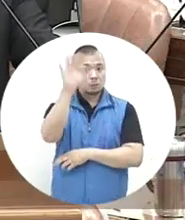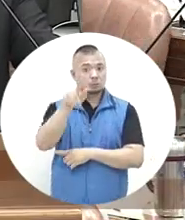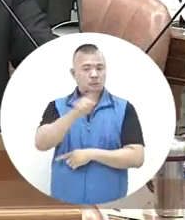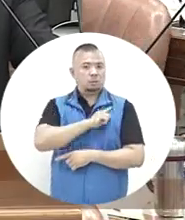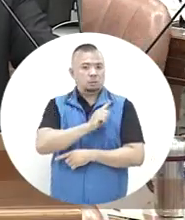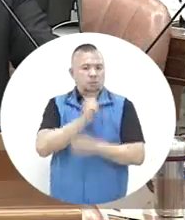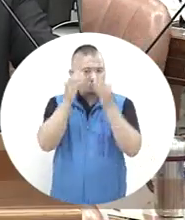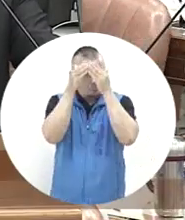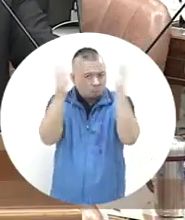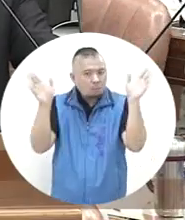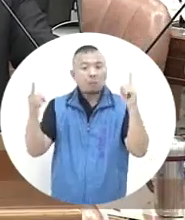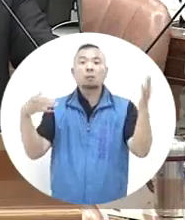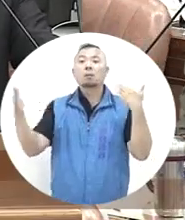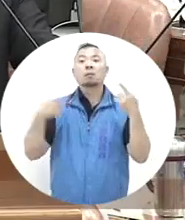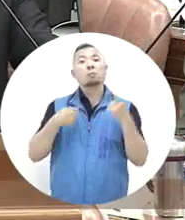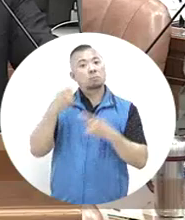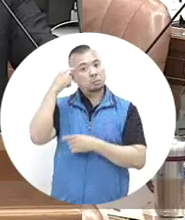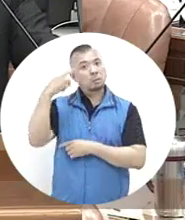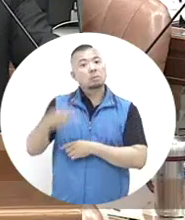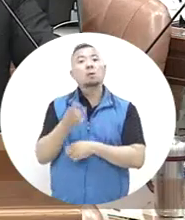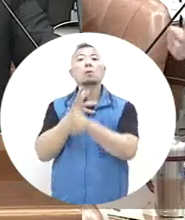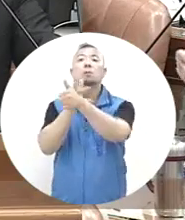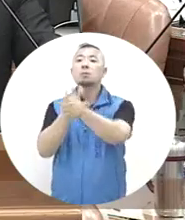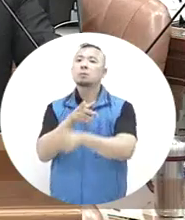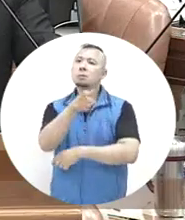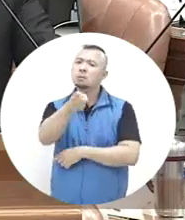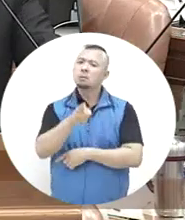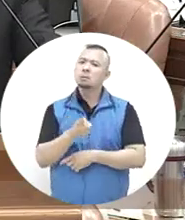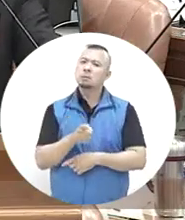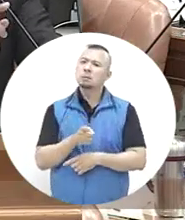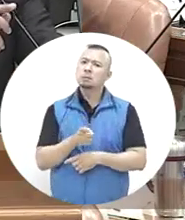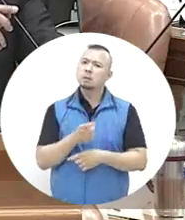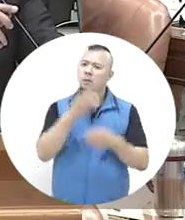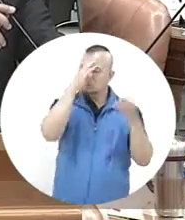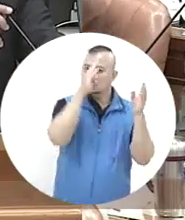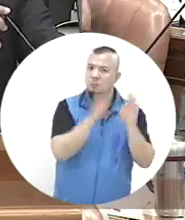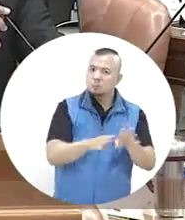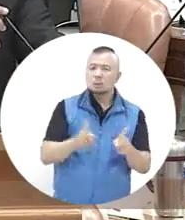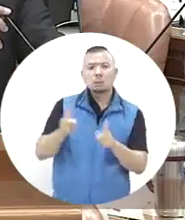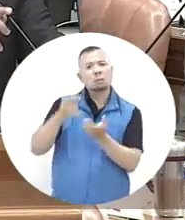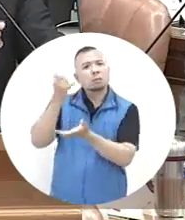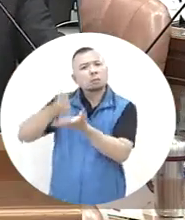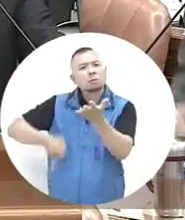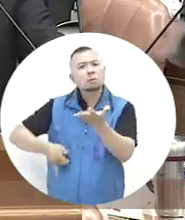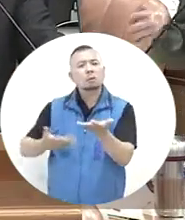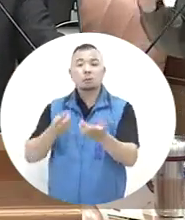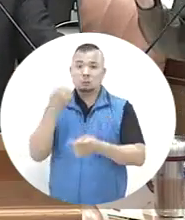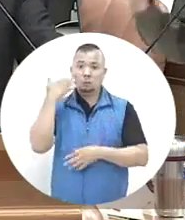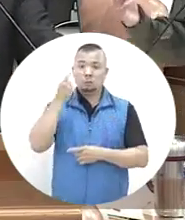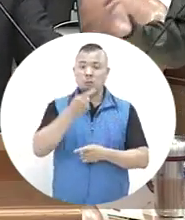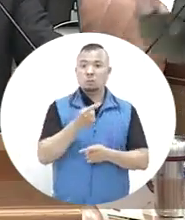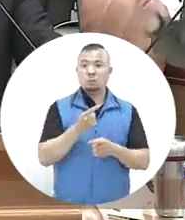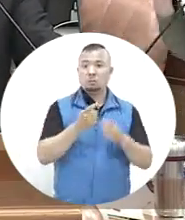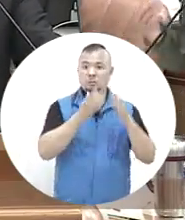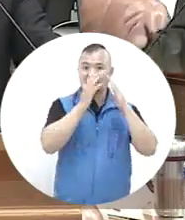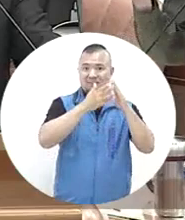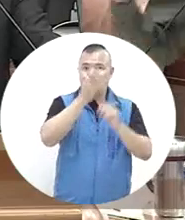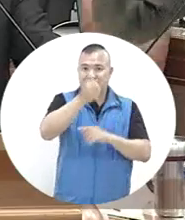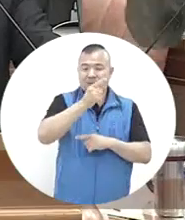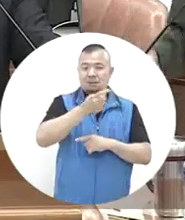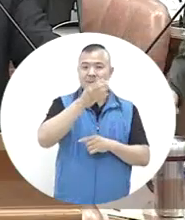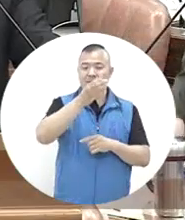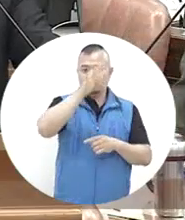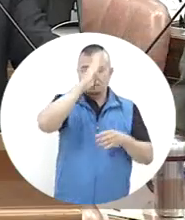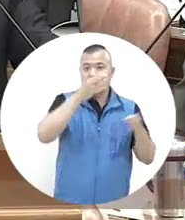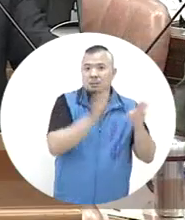市长，我还想请教您一件事，您到底是要请假还是请辞？请假的情况之下，很多议题我们才有办法